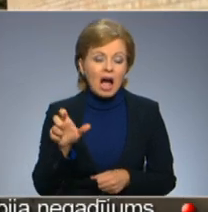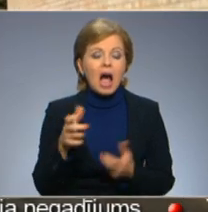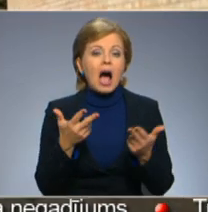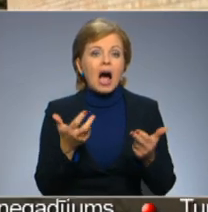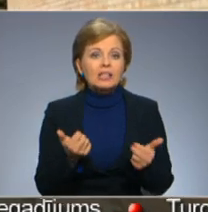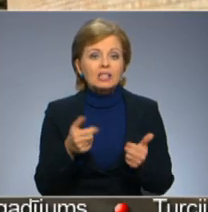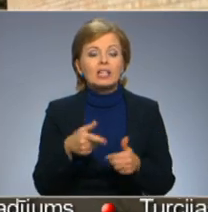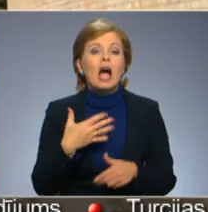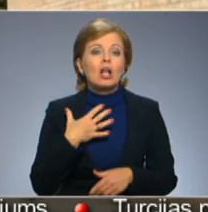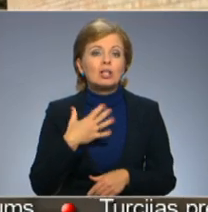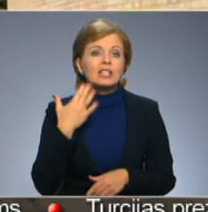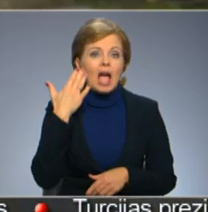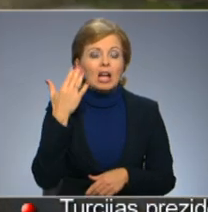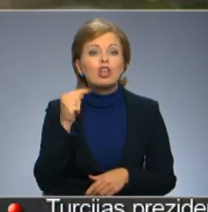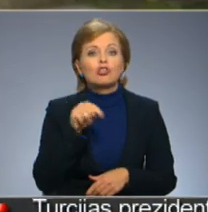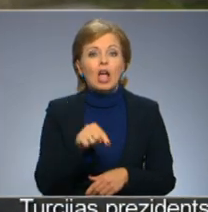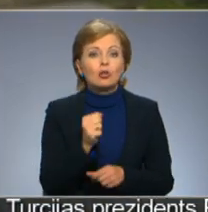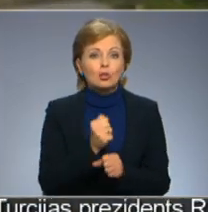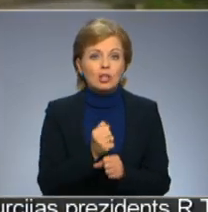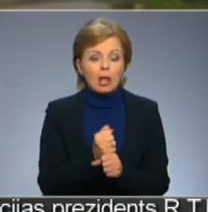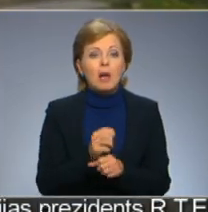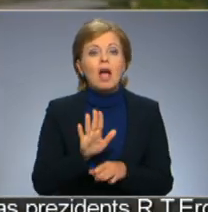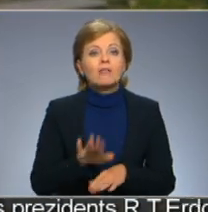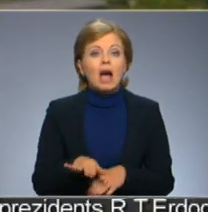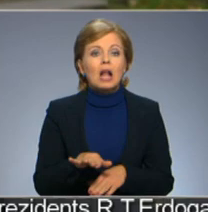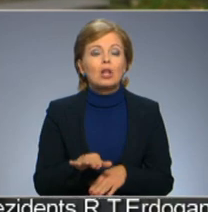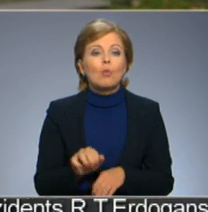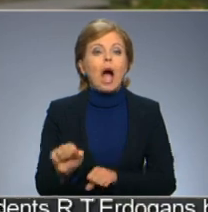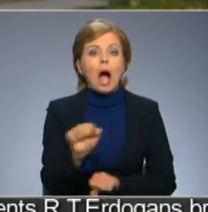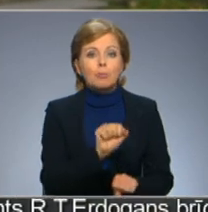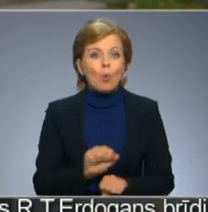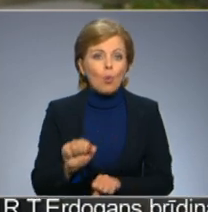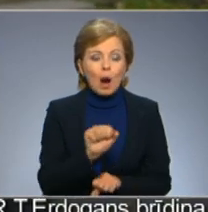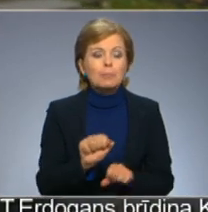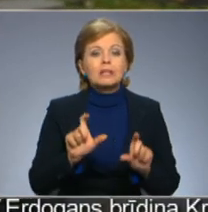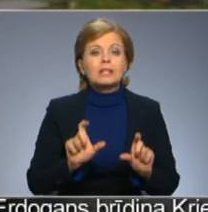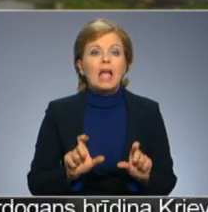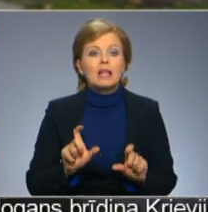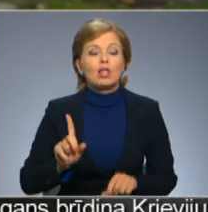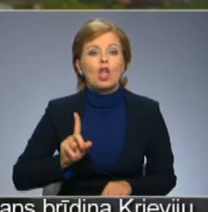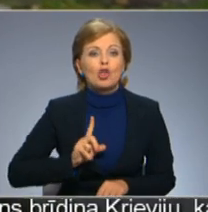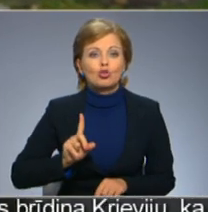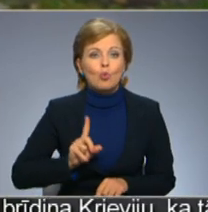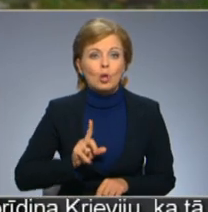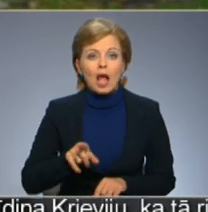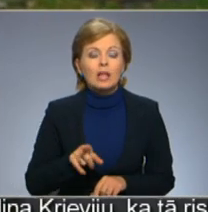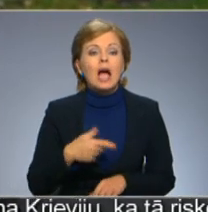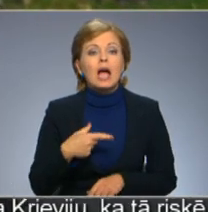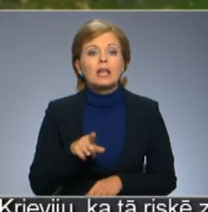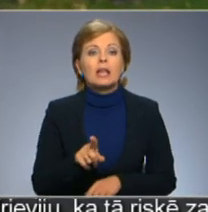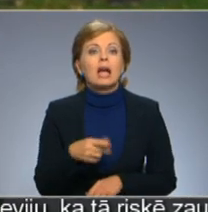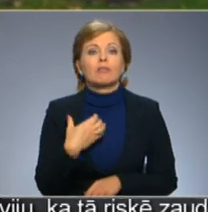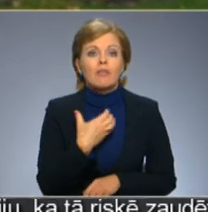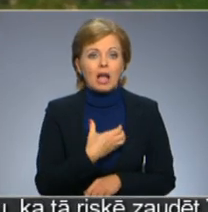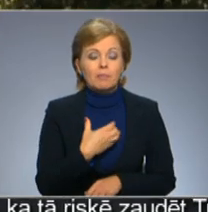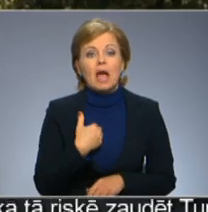ka viņa te cerējusi uz darbu. Es varētu apkopt, es varētu sēdēt dežūrēt, tāda, ja ir vajadzība. Jo